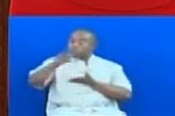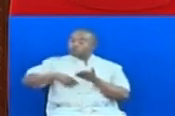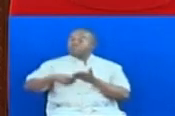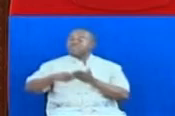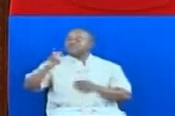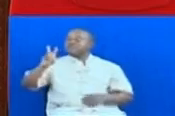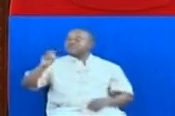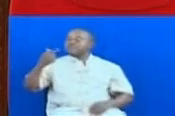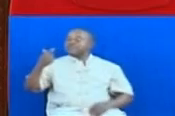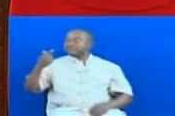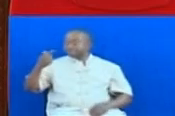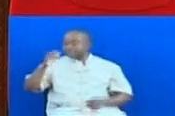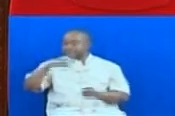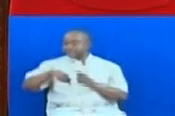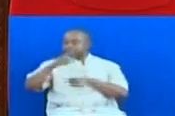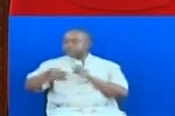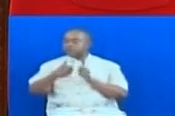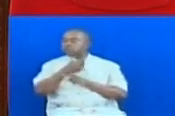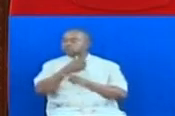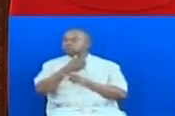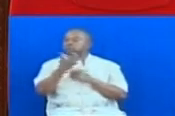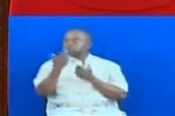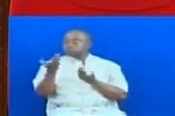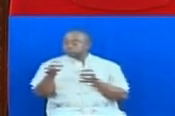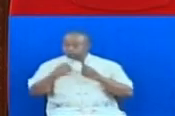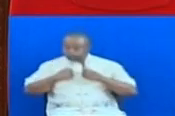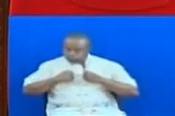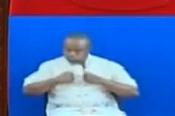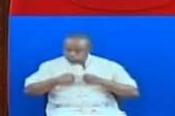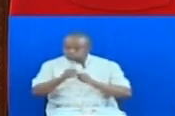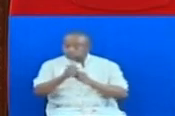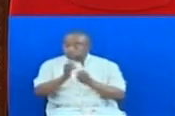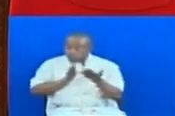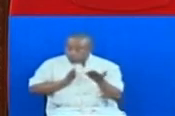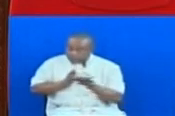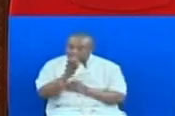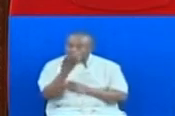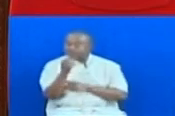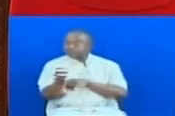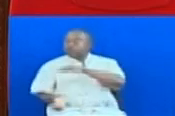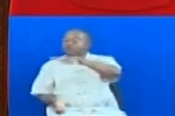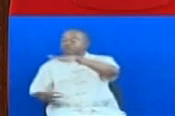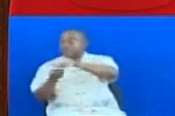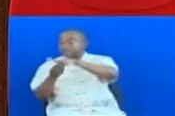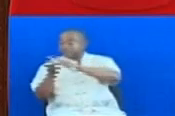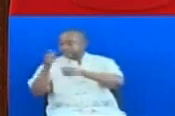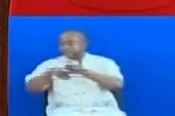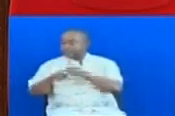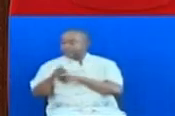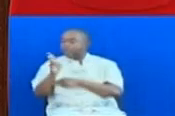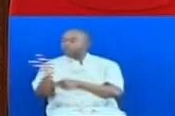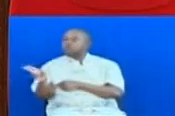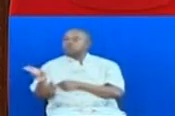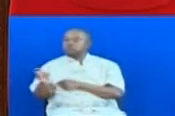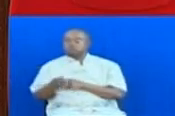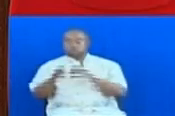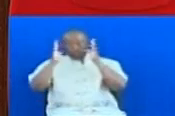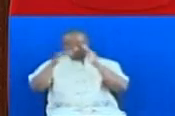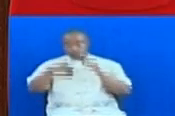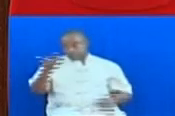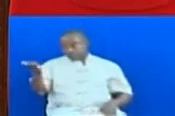la thamani VAT katika miradi iliyotekelezwa kwa fedha za wafadhili katika almashauri. Mheshimiwa Naibu